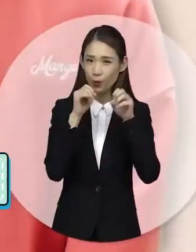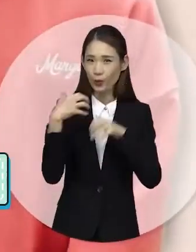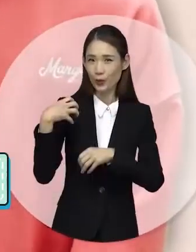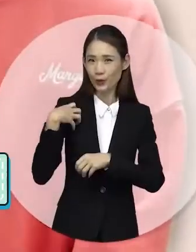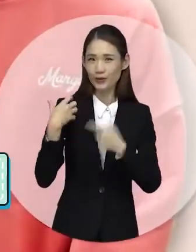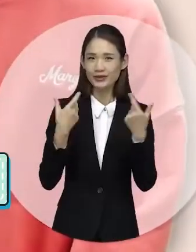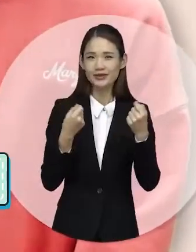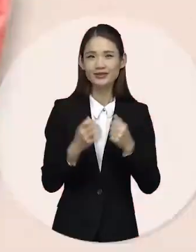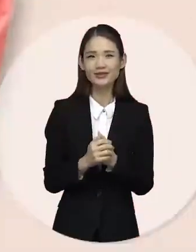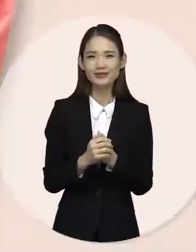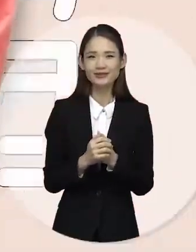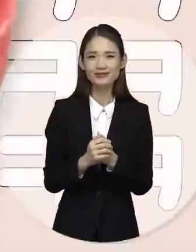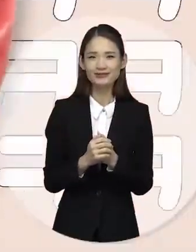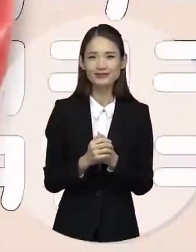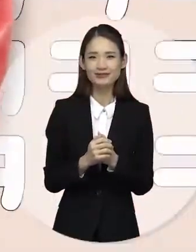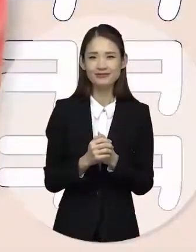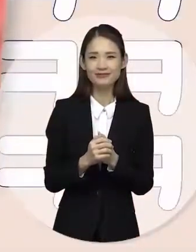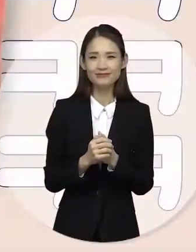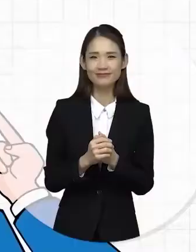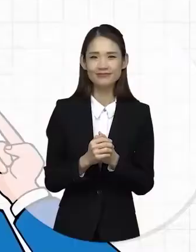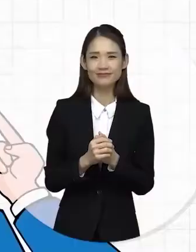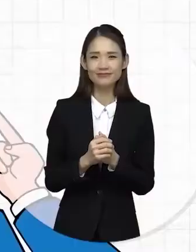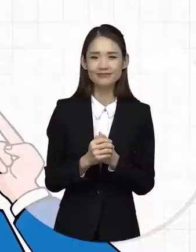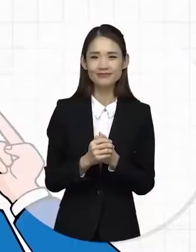굉장히 거의 홍보대사인데.